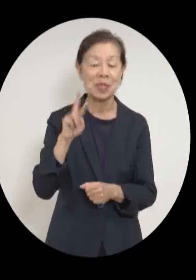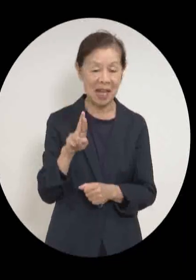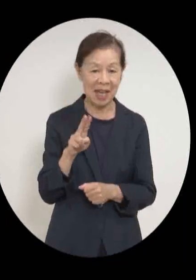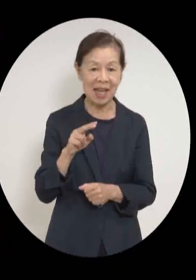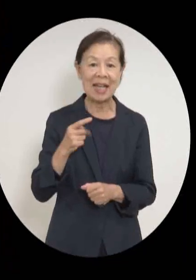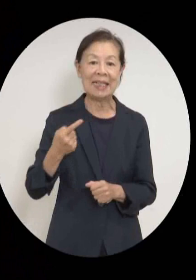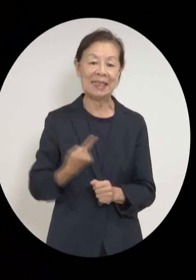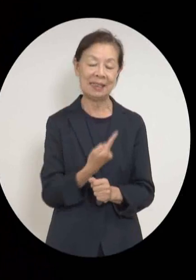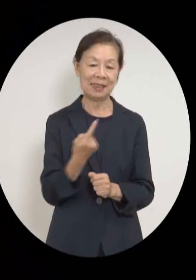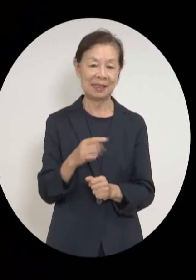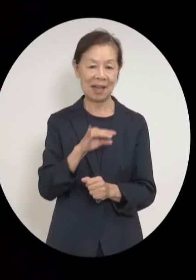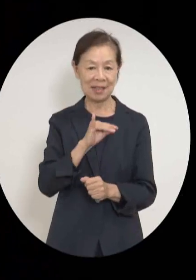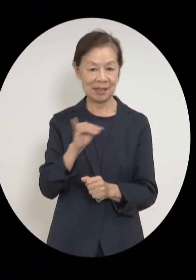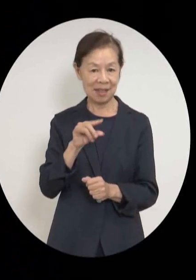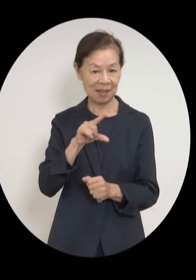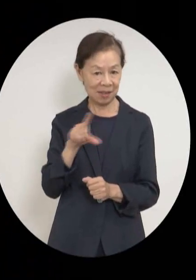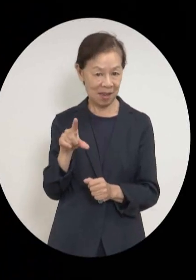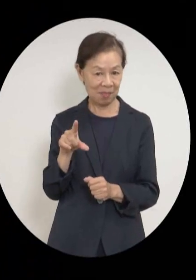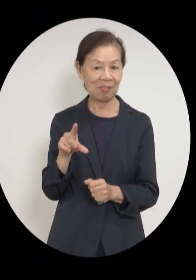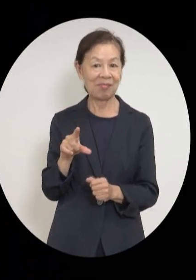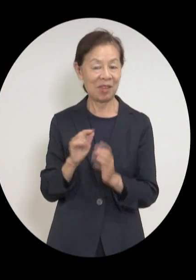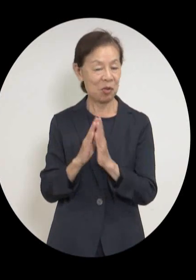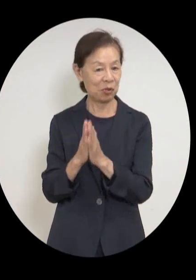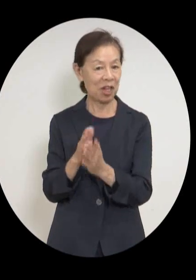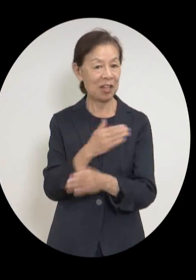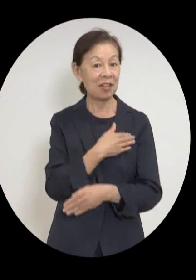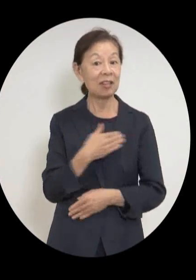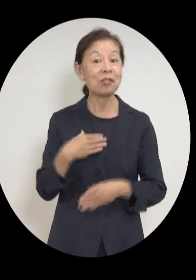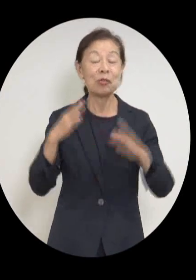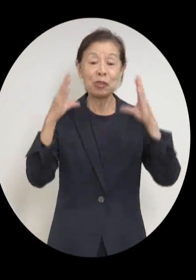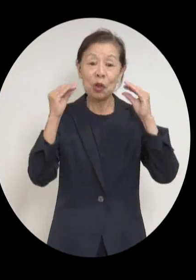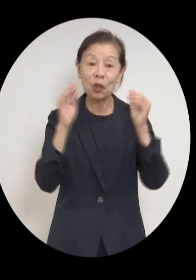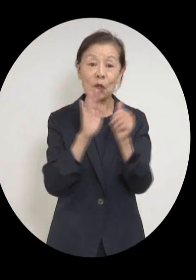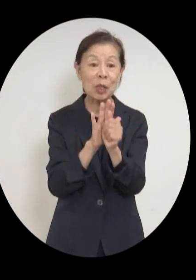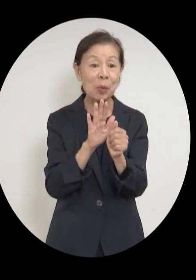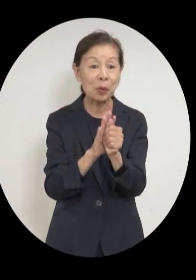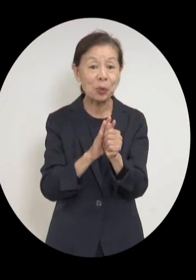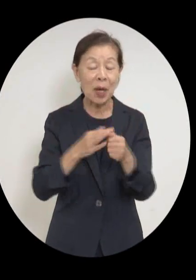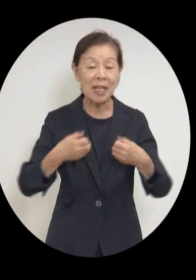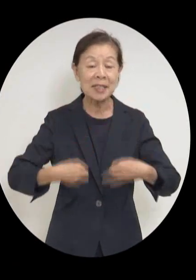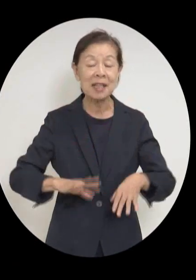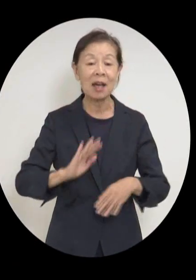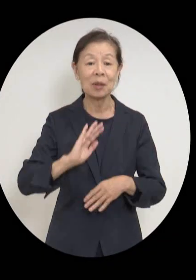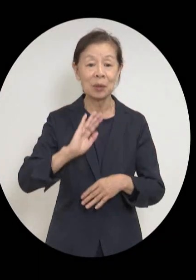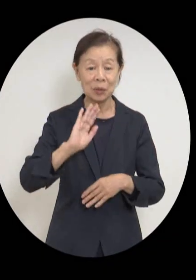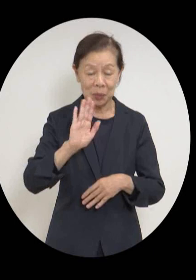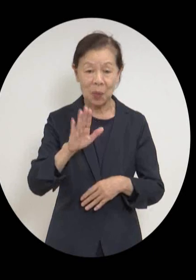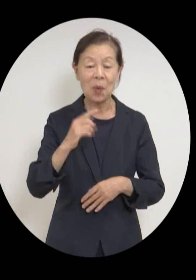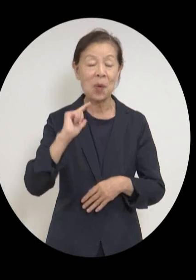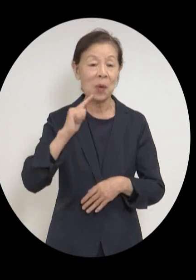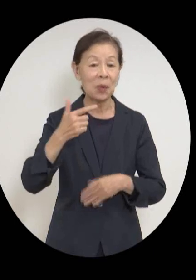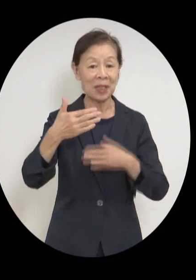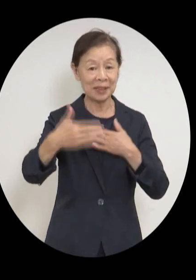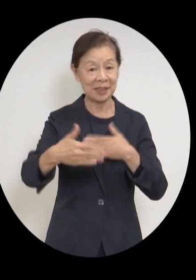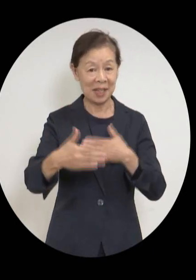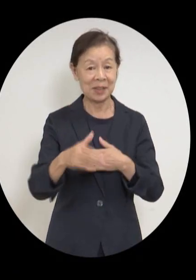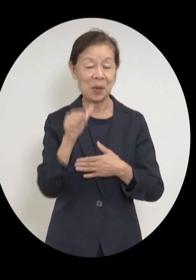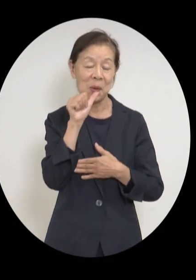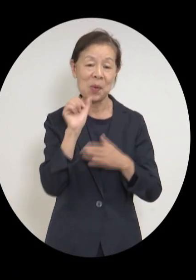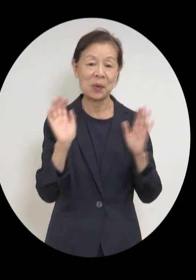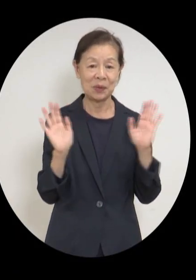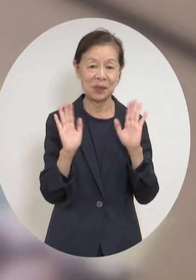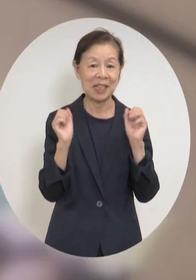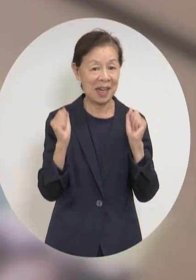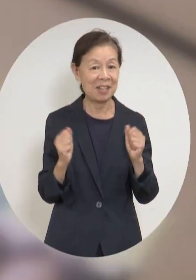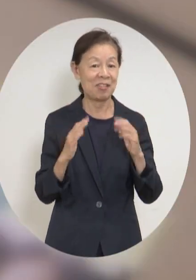るニコニコサポートは、産後6ヶ月以内の乳児のいるご家庭が対象です。申し込み